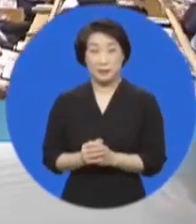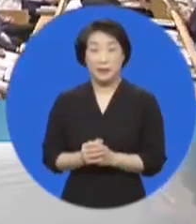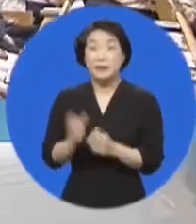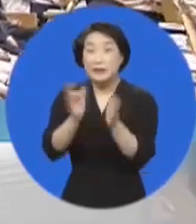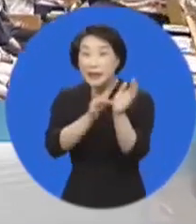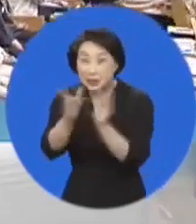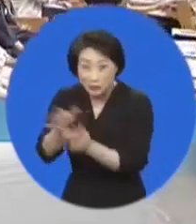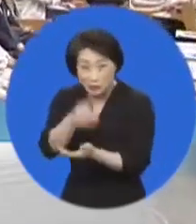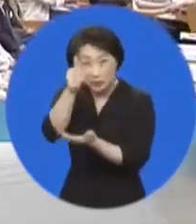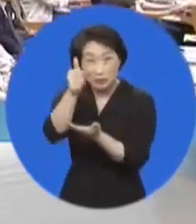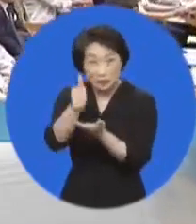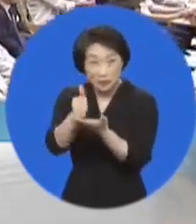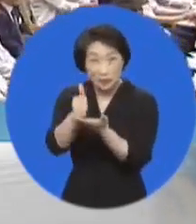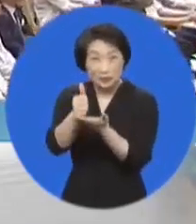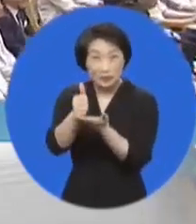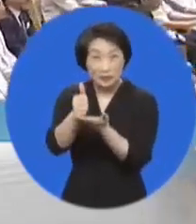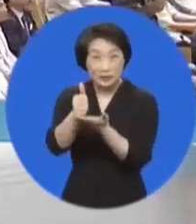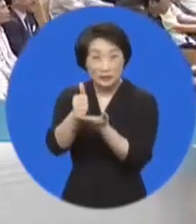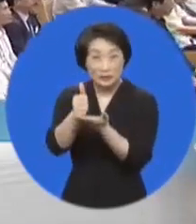예수 그리스도는